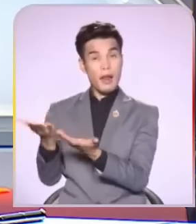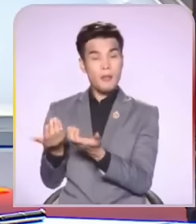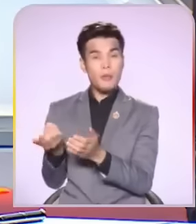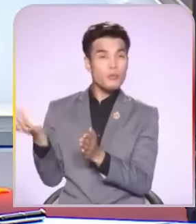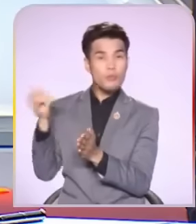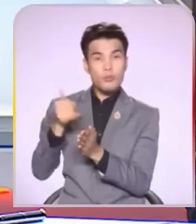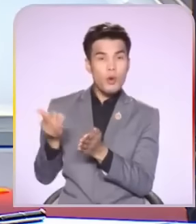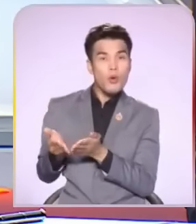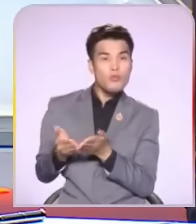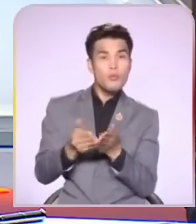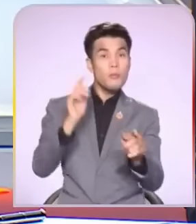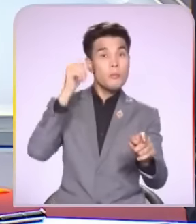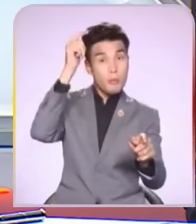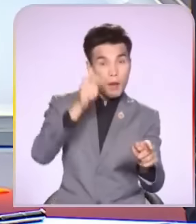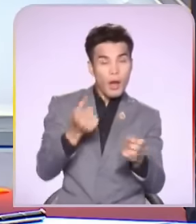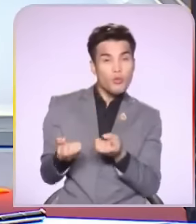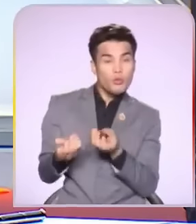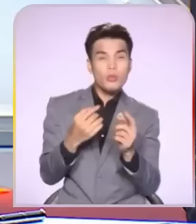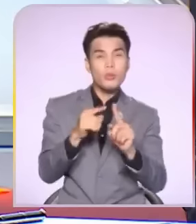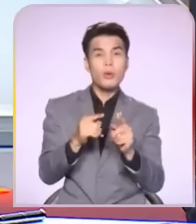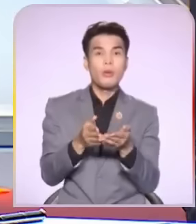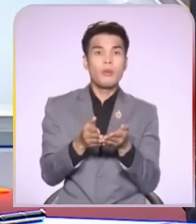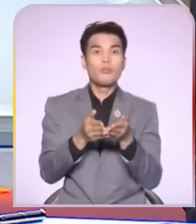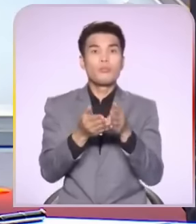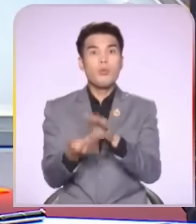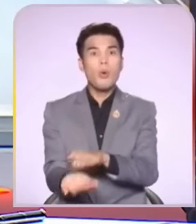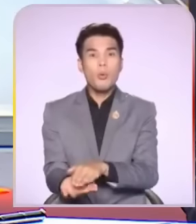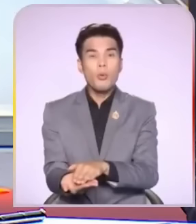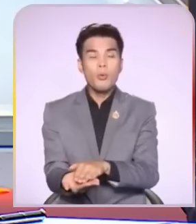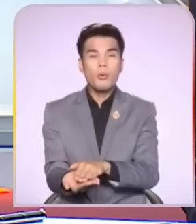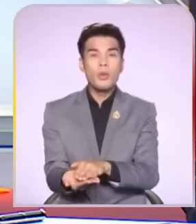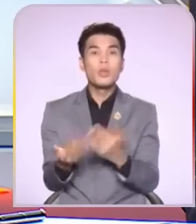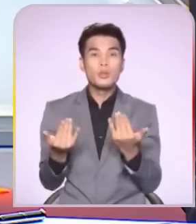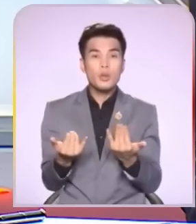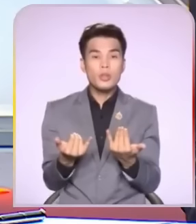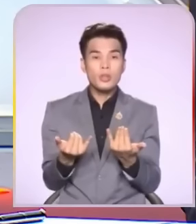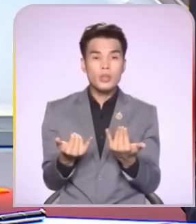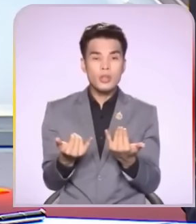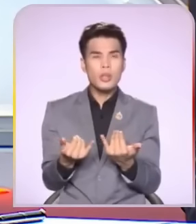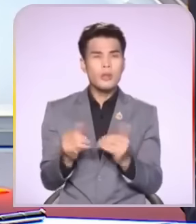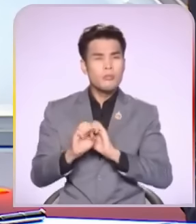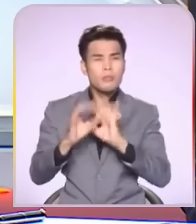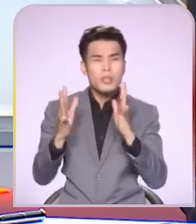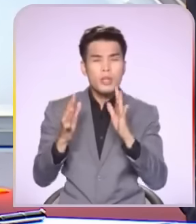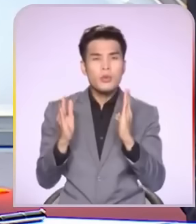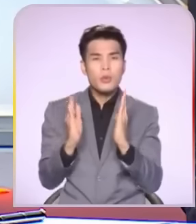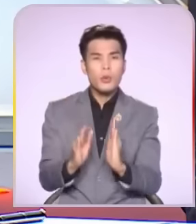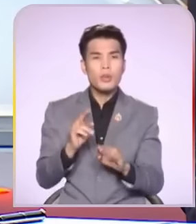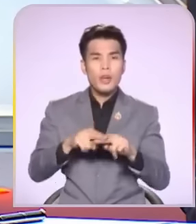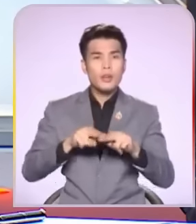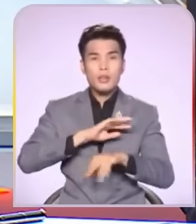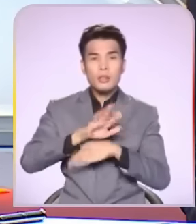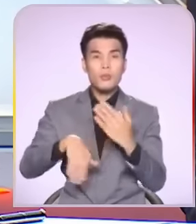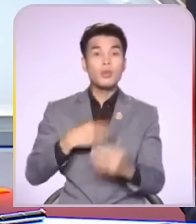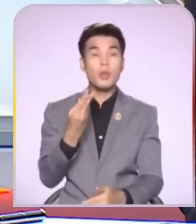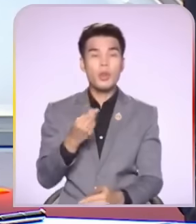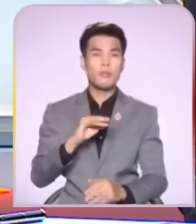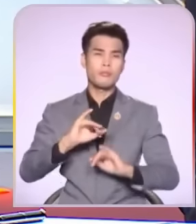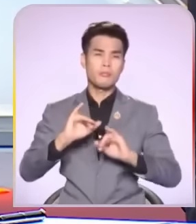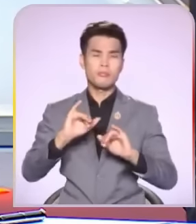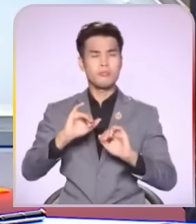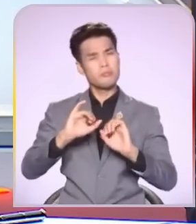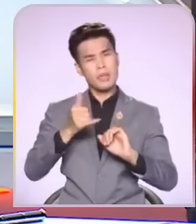กลับไปที่เมียนมาร์แต่ว่าเกิดเหตุซะก่อนเรือล่มตอนนี้เนี่ยยังไม่ชัดเจนในจำนวนผู้โดยสารที่อยู่ในเรือ